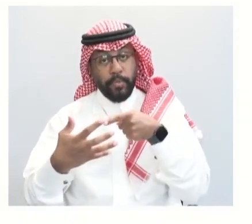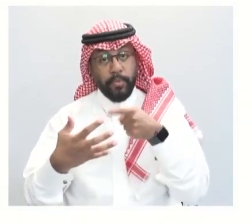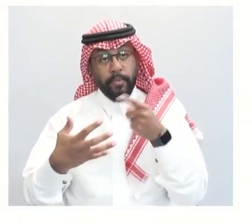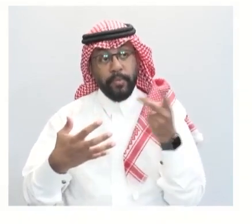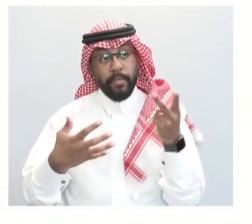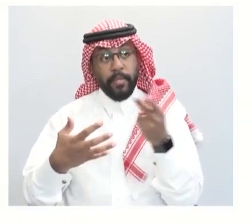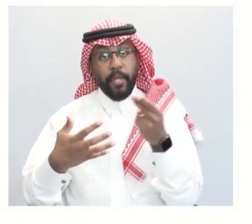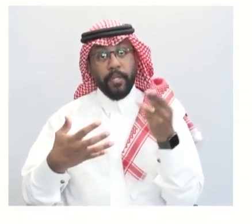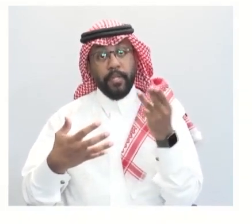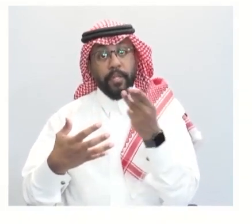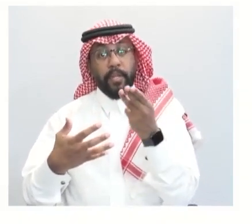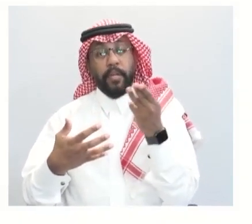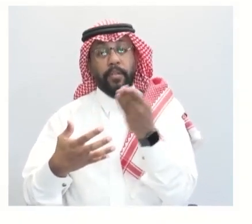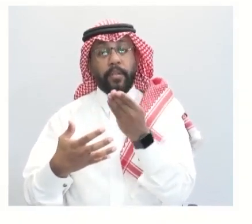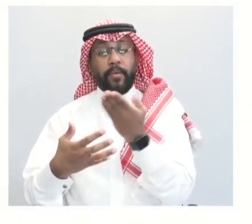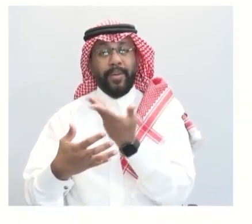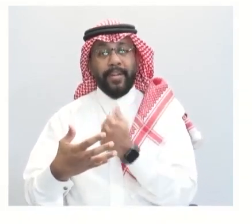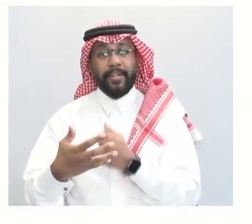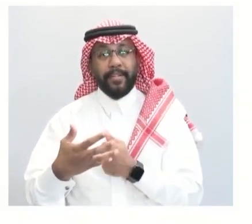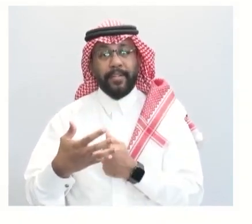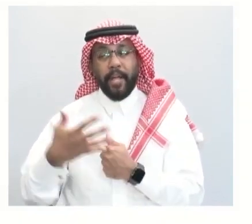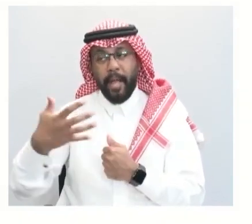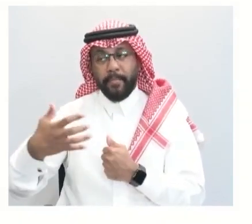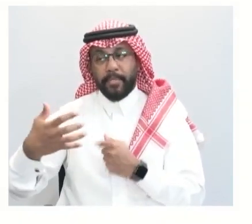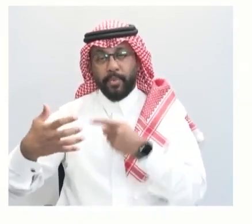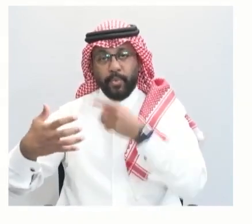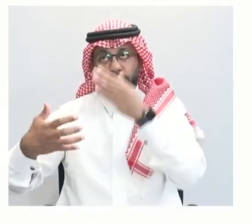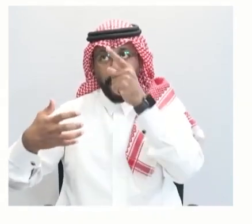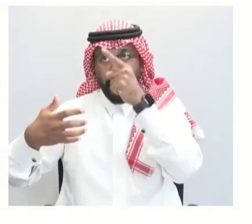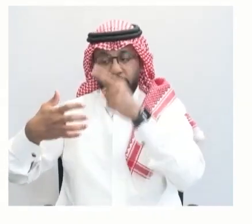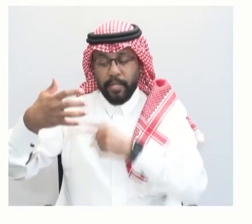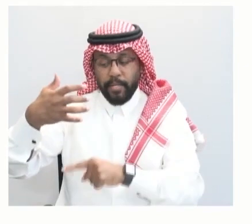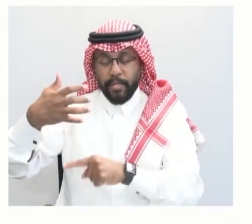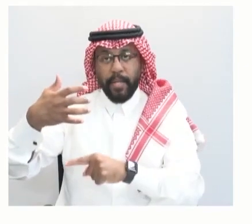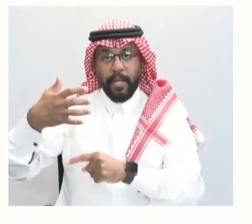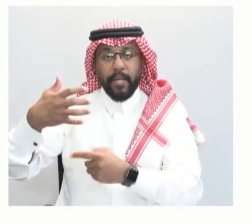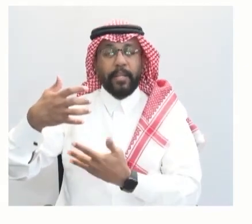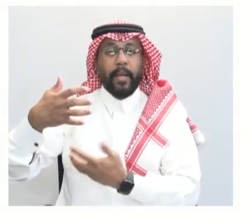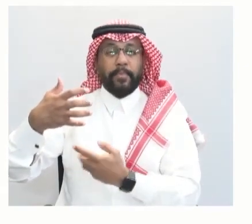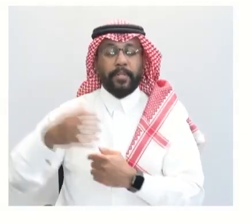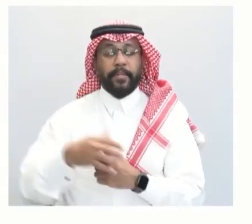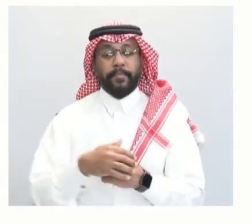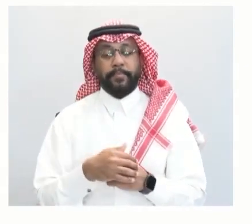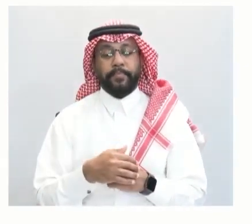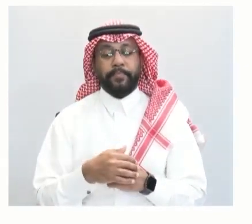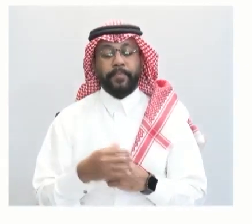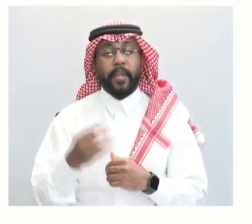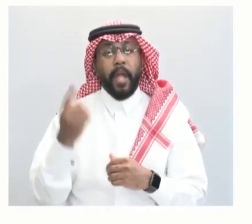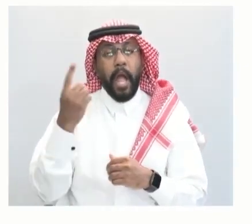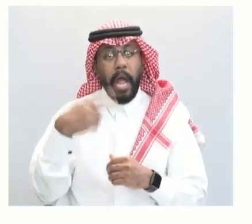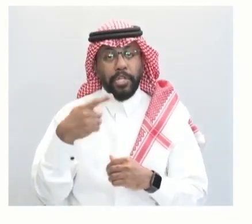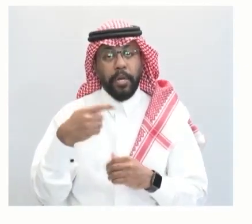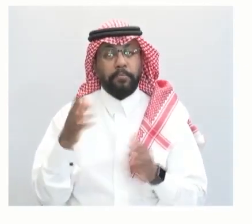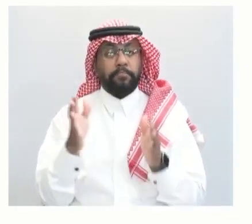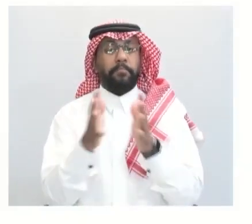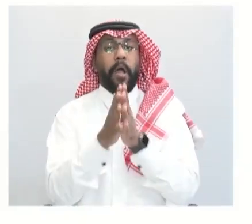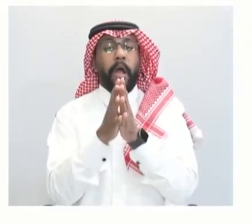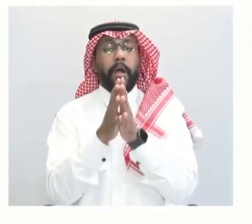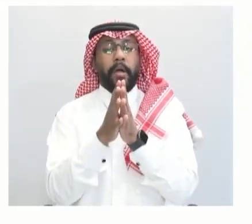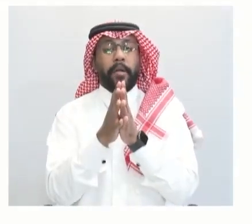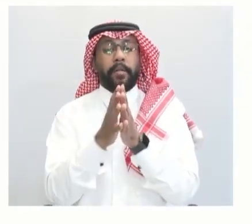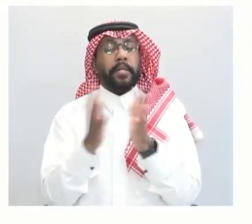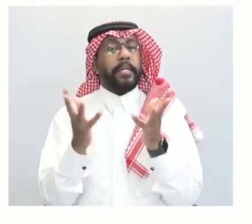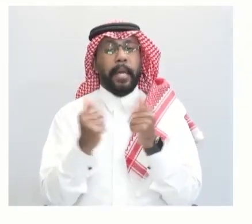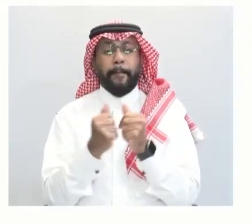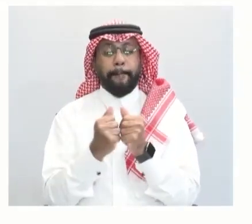النقود ونكتب 50 ريالا هنا ثم نقوم باضافه 10 ريالات كم